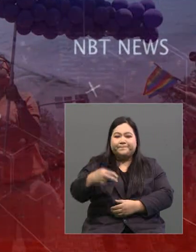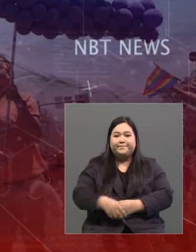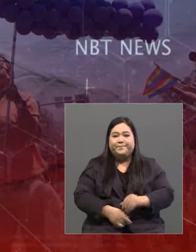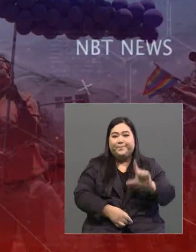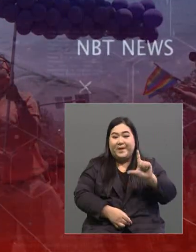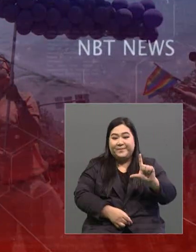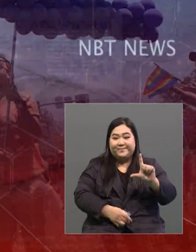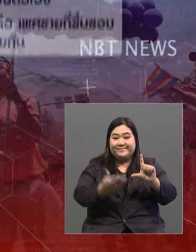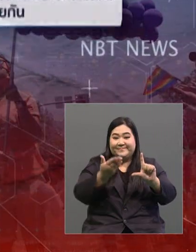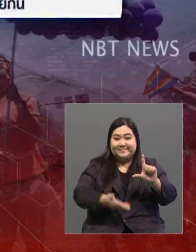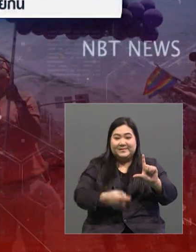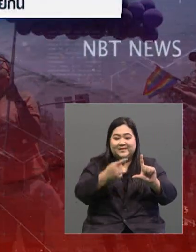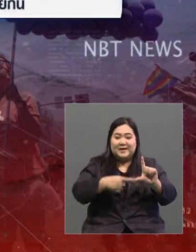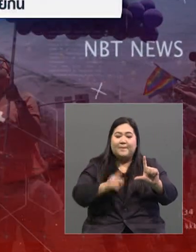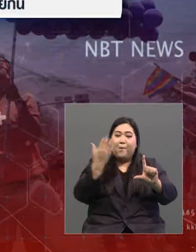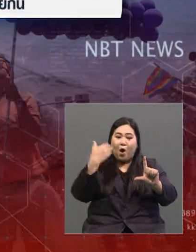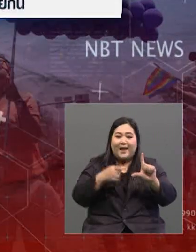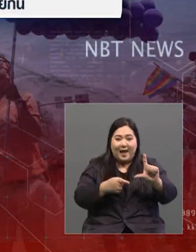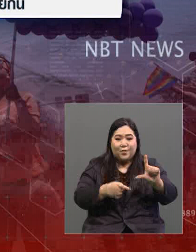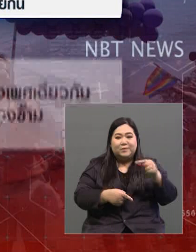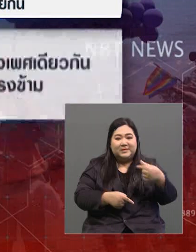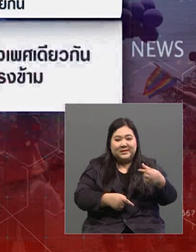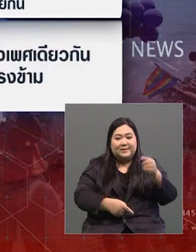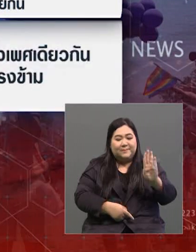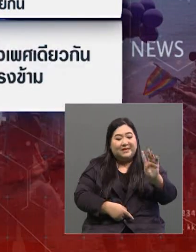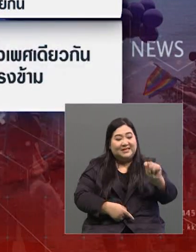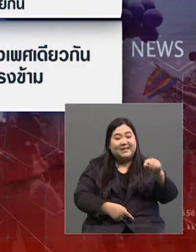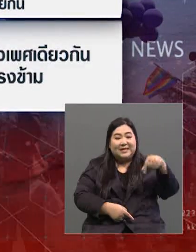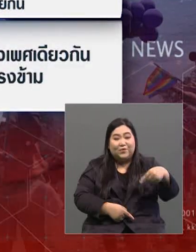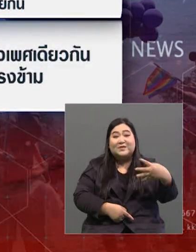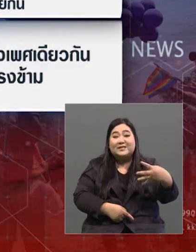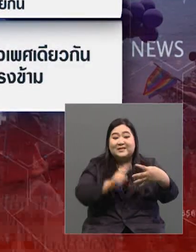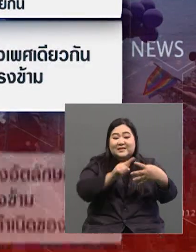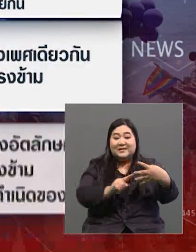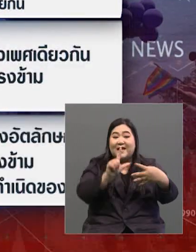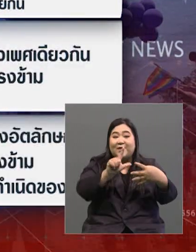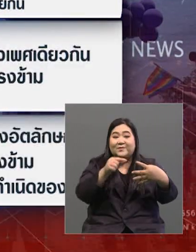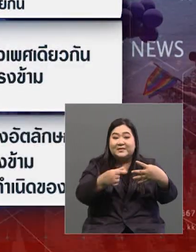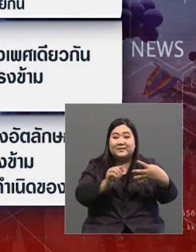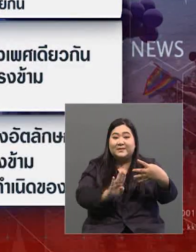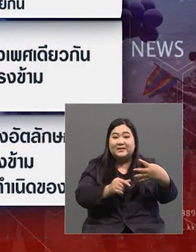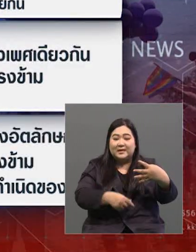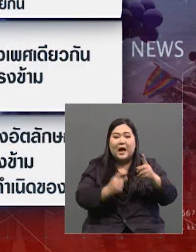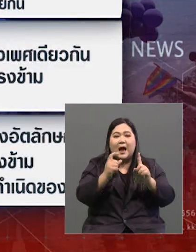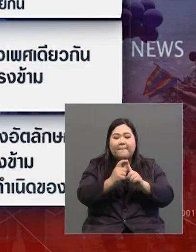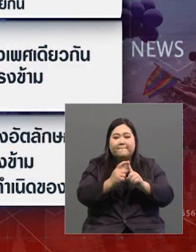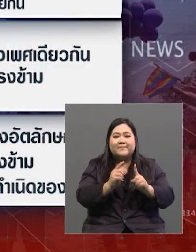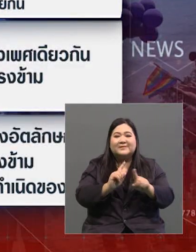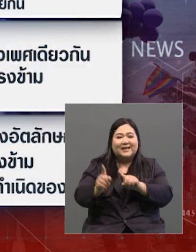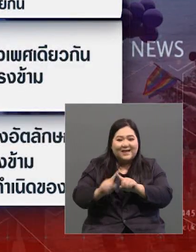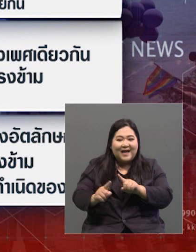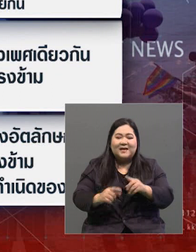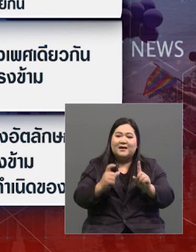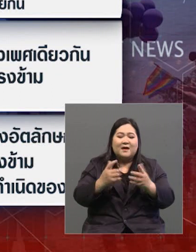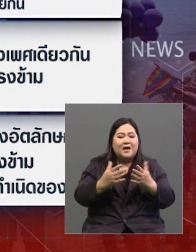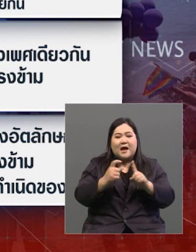คะตัวย่อที่หลายๆคนที่เคยเห็นเนี่ยจากเดิมเนี่ยที่มีตัวอักษร lgbtแค่ 4ตัวเท่านั้นก็ย่อมาจากคำเรียกเพศวิถีต่างๆที่มี